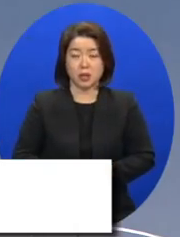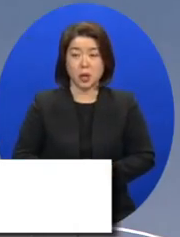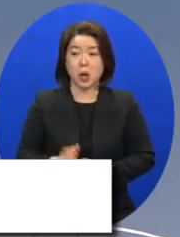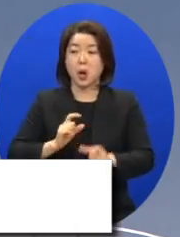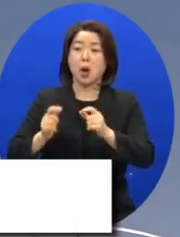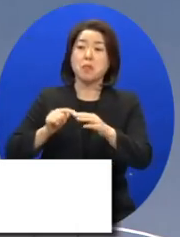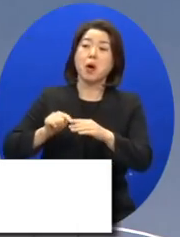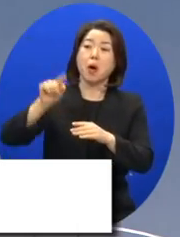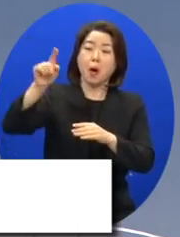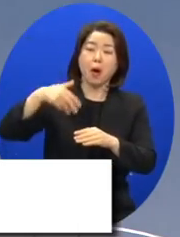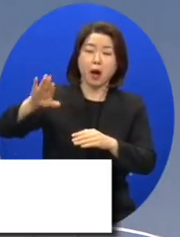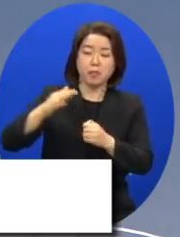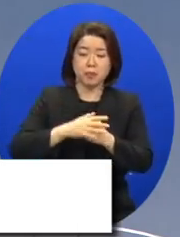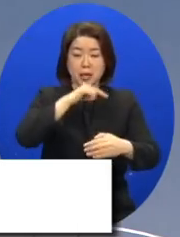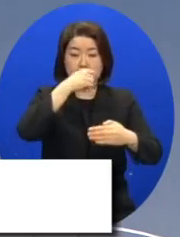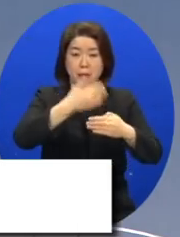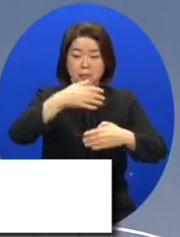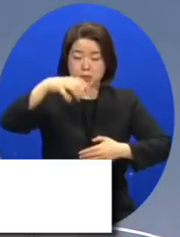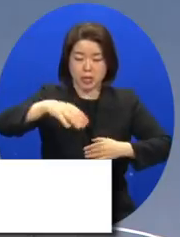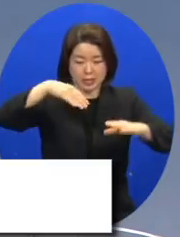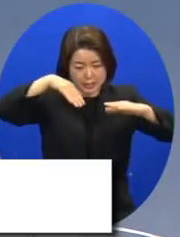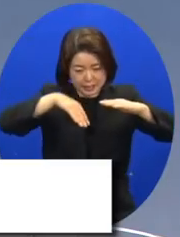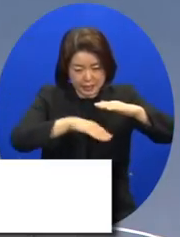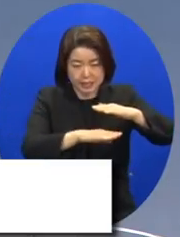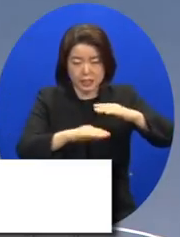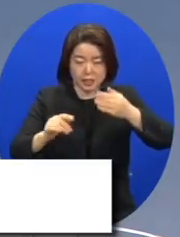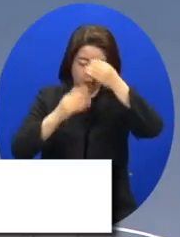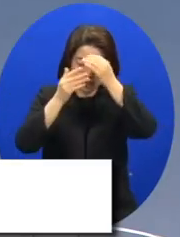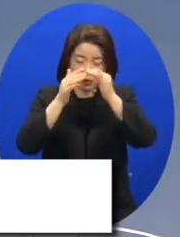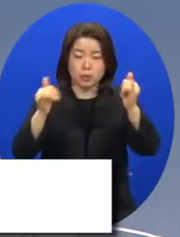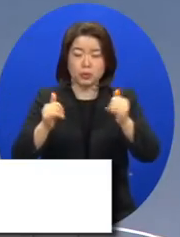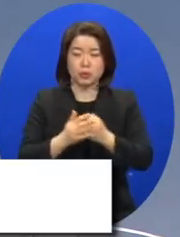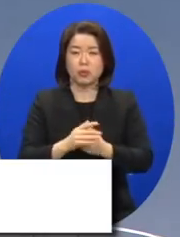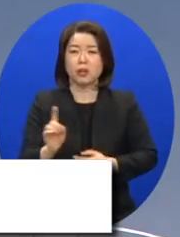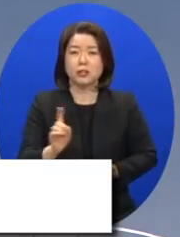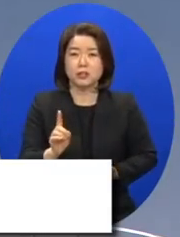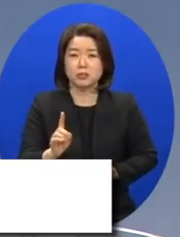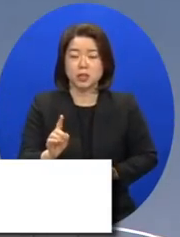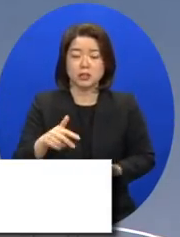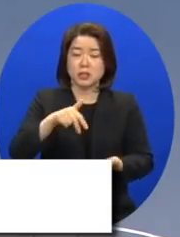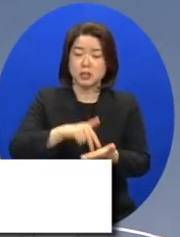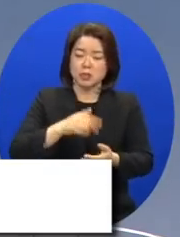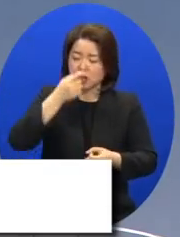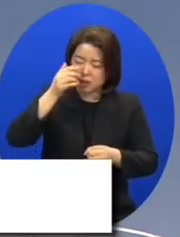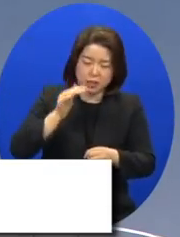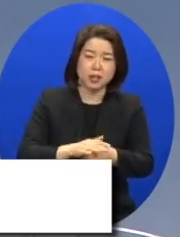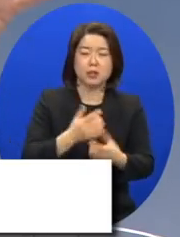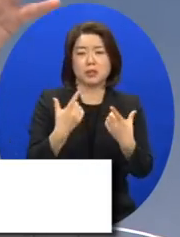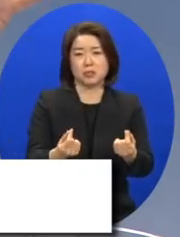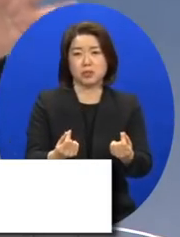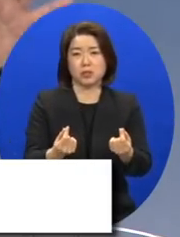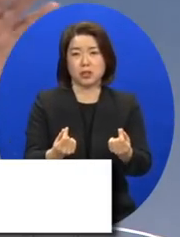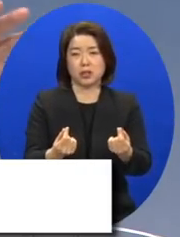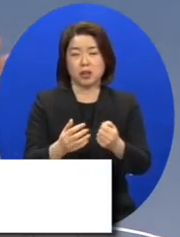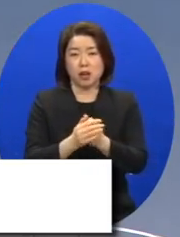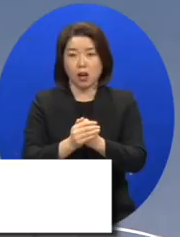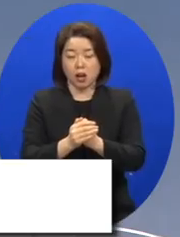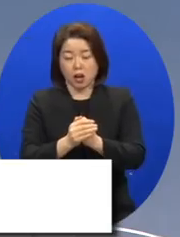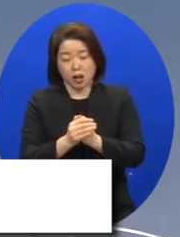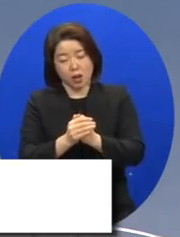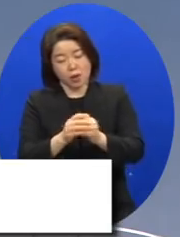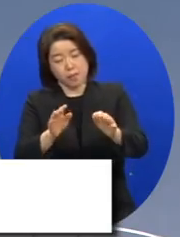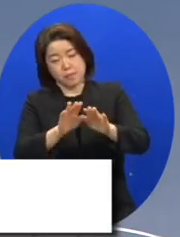올라가면 북한의 있는지 학교 의 성도 득 그들의 처제는 기가 막힙니다 아마 우리가 문이 열려서 그들을 알고